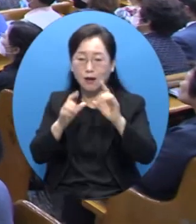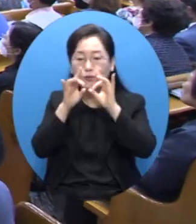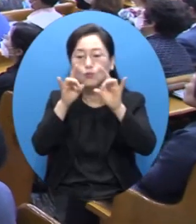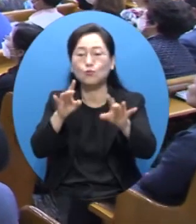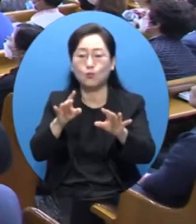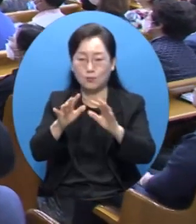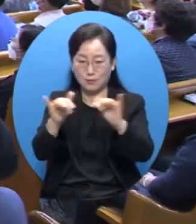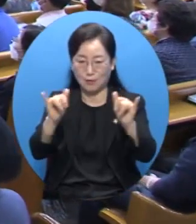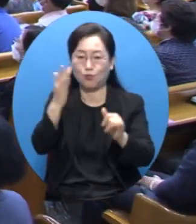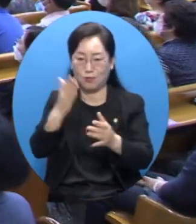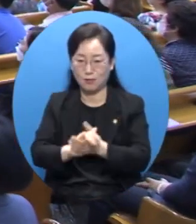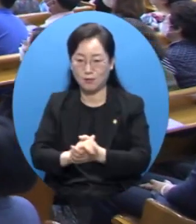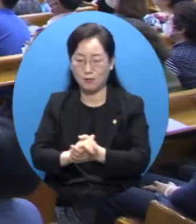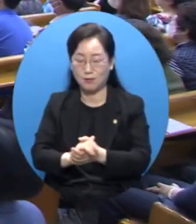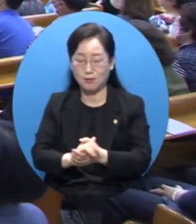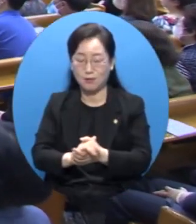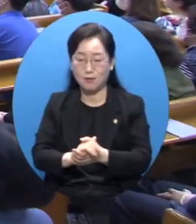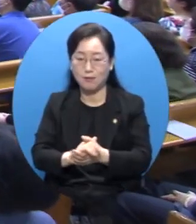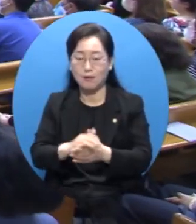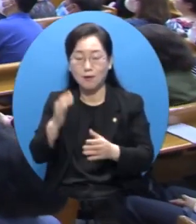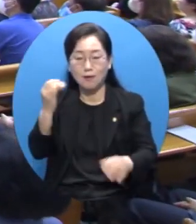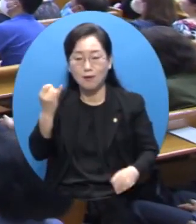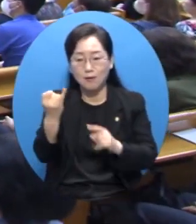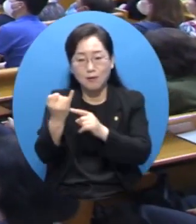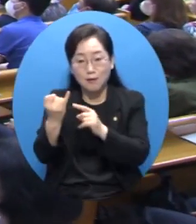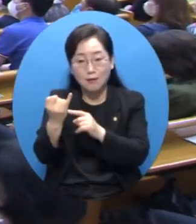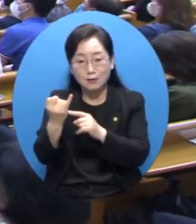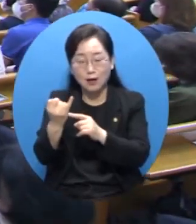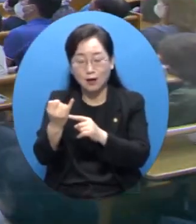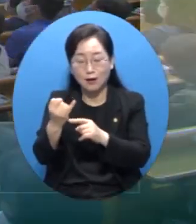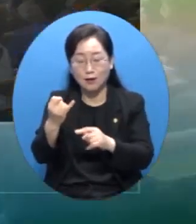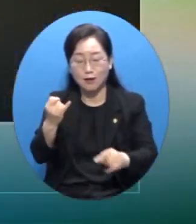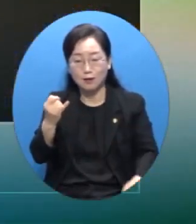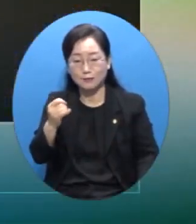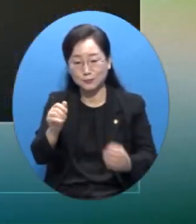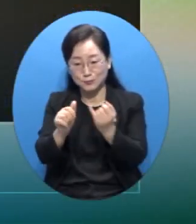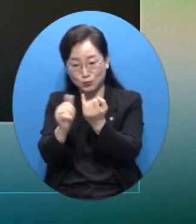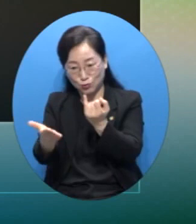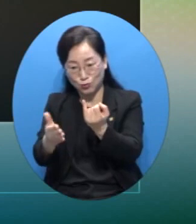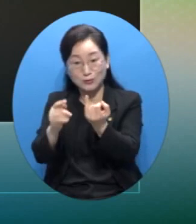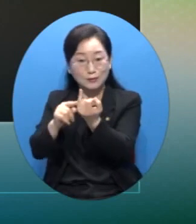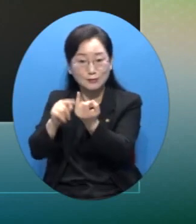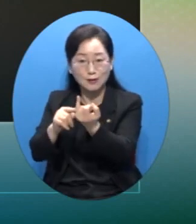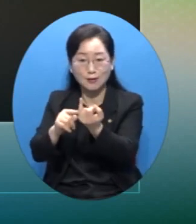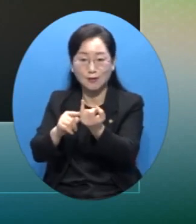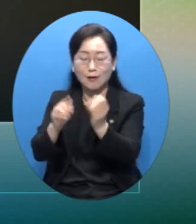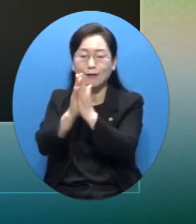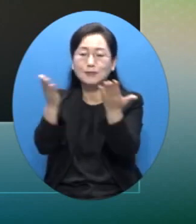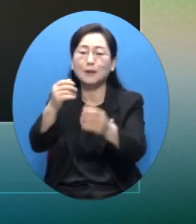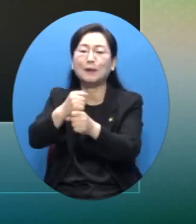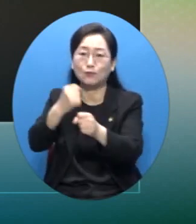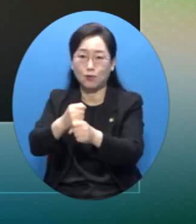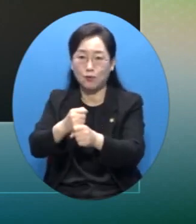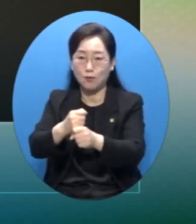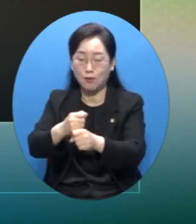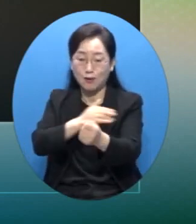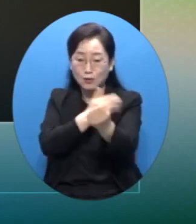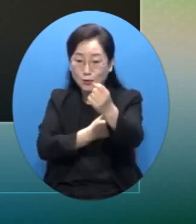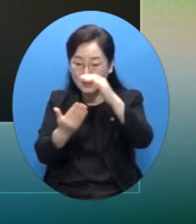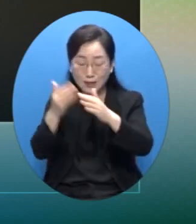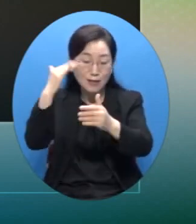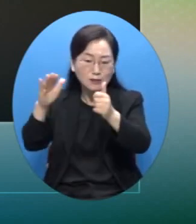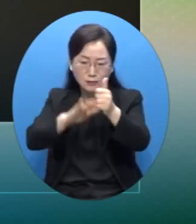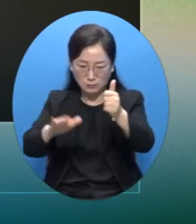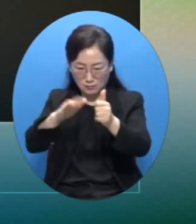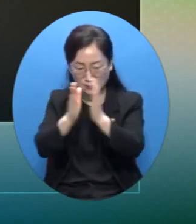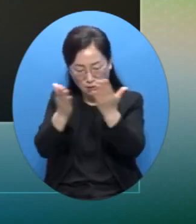이 부인 엘리자벳 엘리엇이 전능자의 그늘이라는 책을 다큐멘터 형식으로 다시 써냈습니다. 여러분 이 책을 꼭 보시기 바랍니다. 얼마나 큰